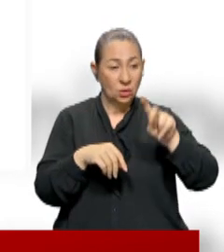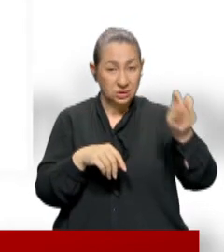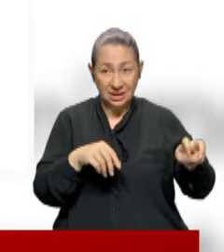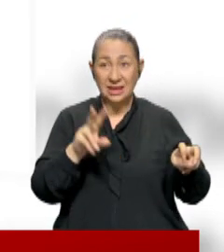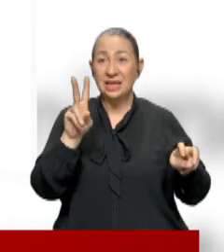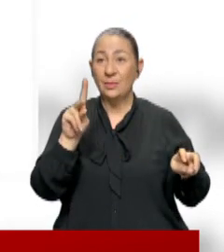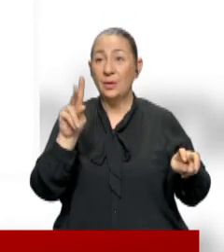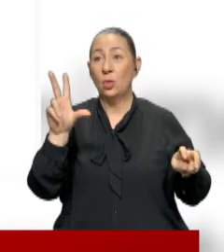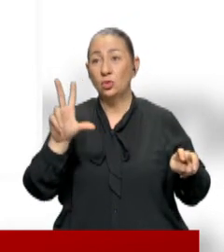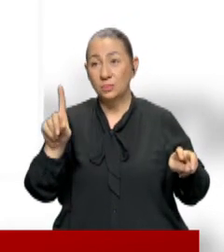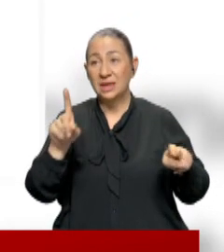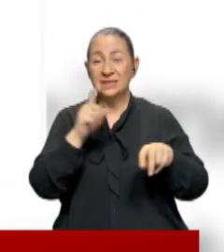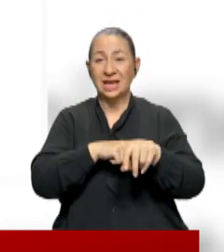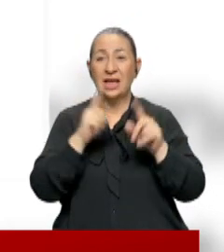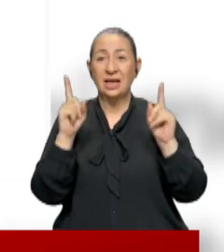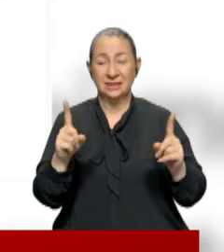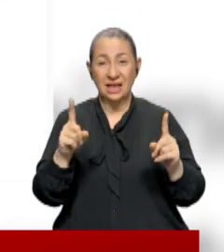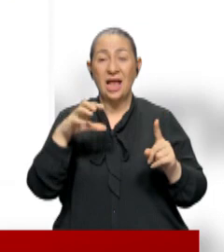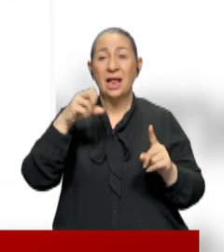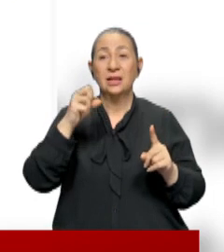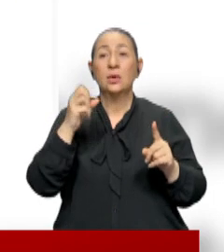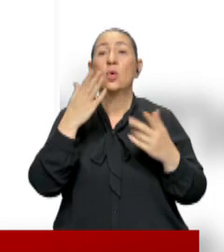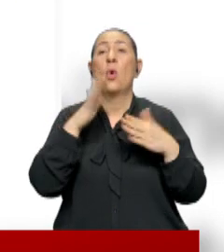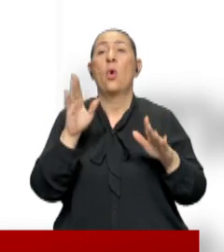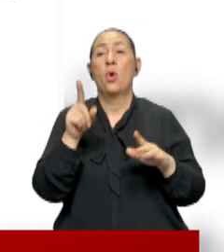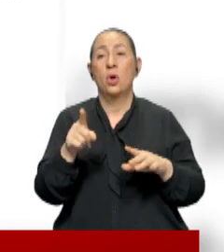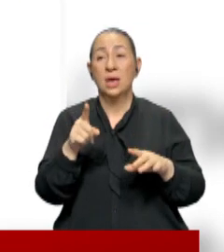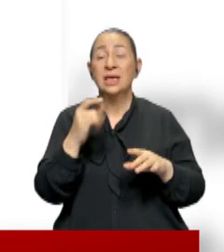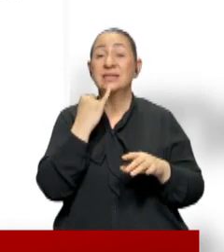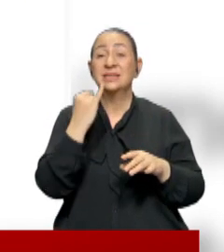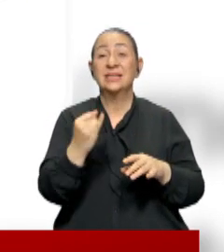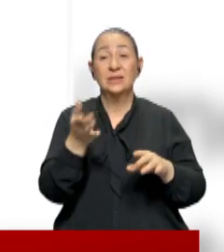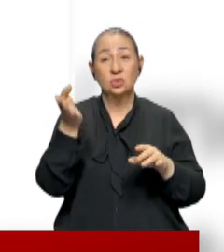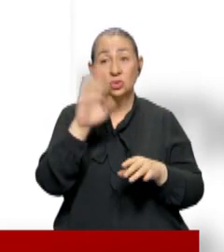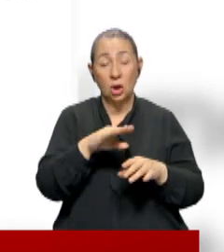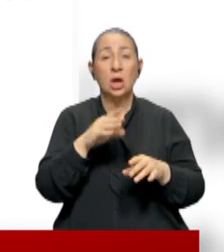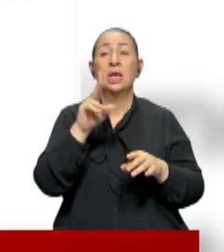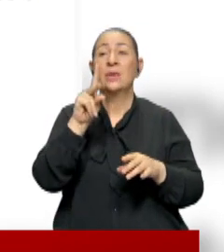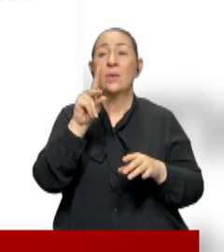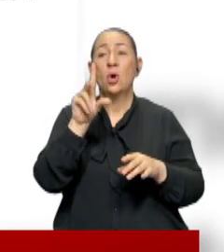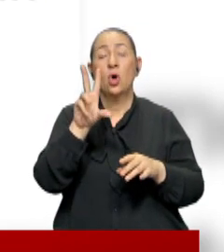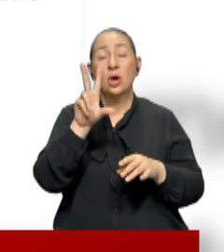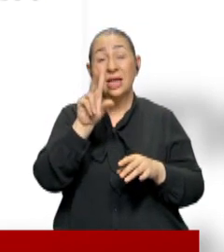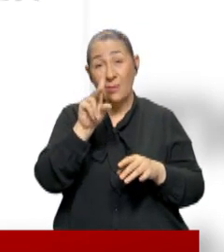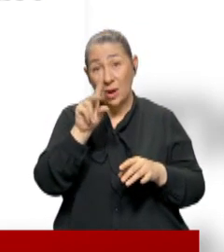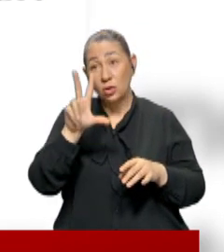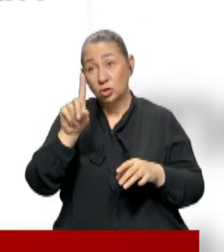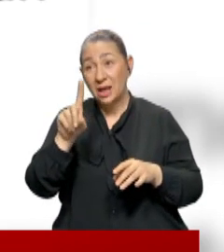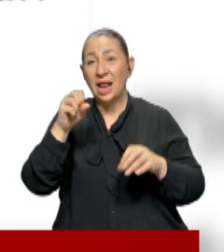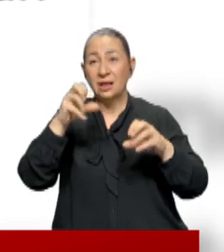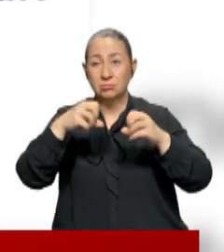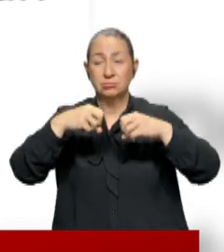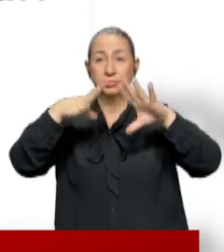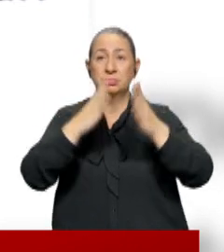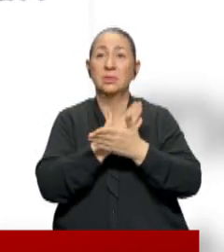18.18 ile 21.31 saatleri arasında elektrik tüketimi yoktur. Ziyaretinizin ardından 21.31'den itibaren elektrik